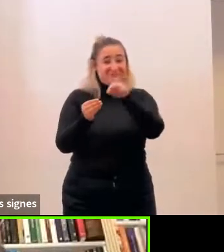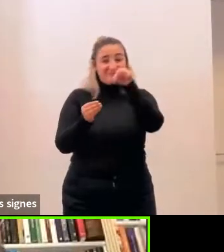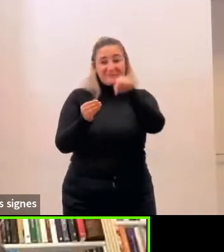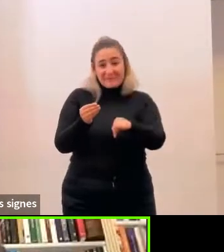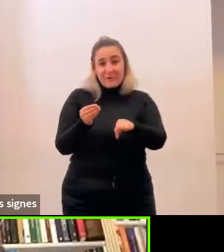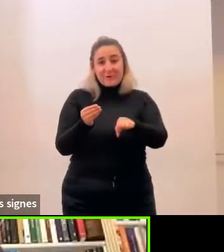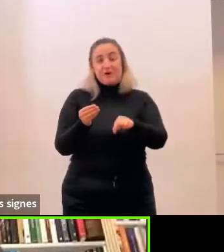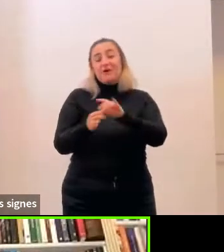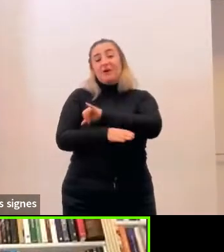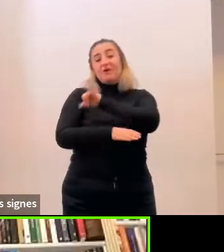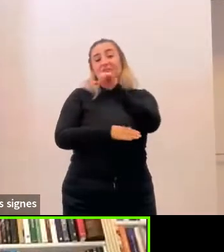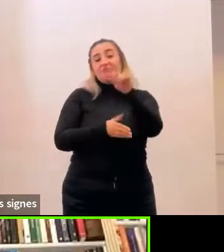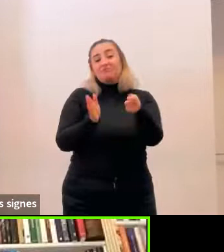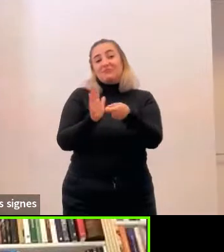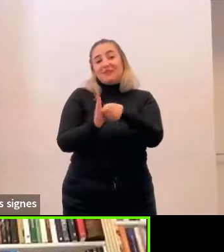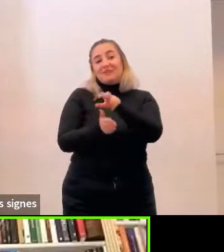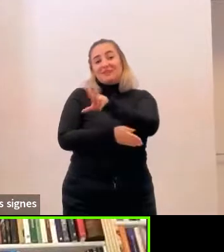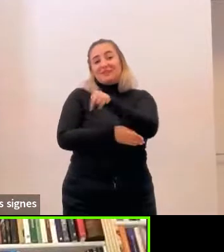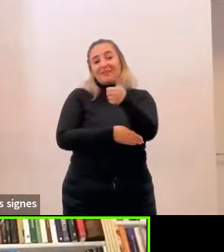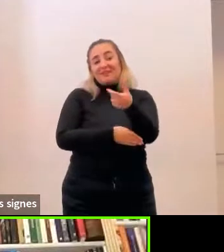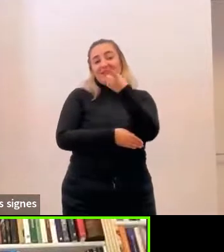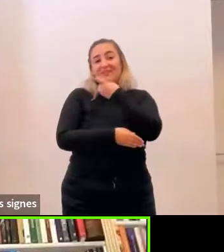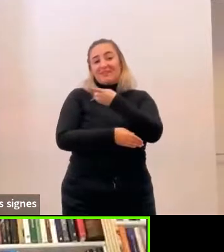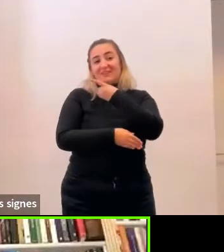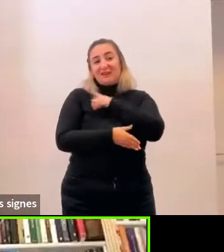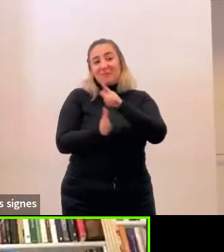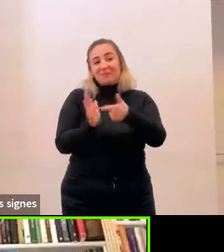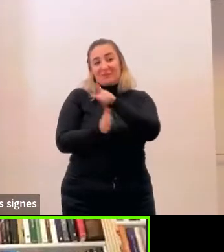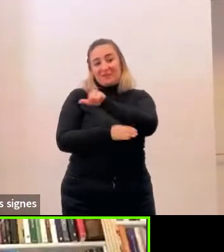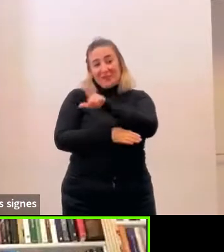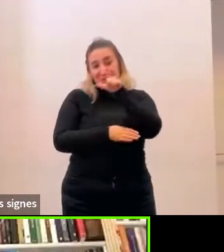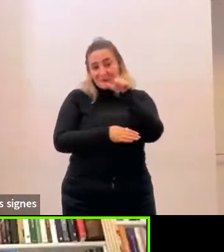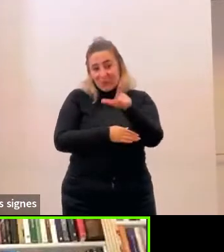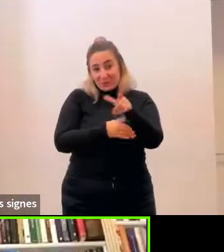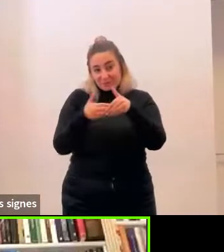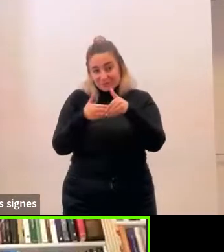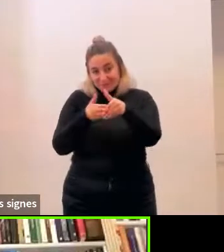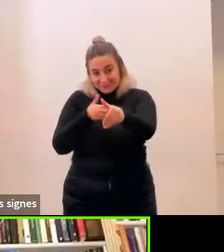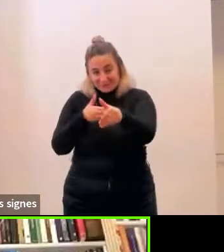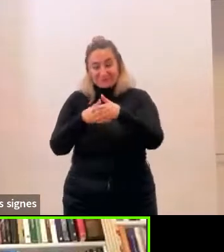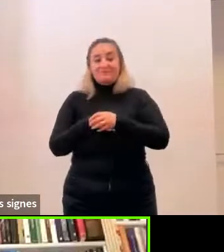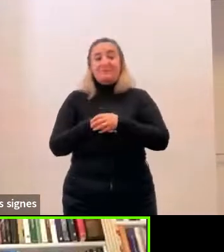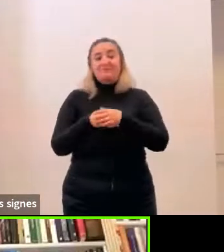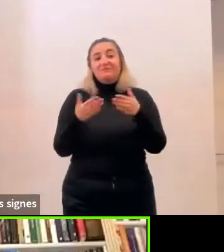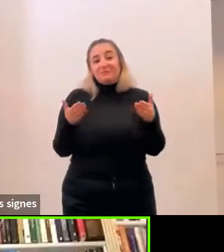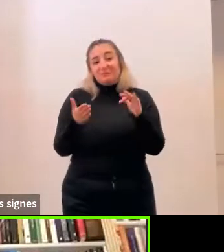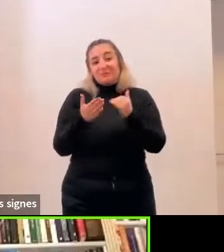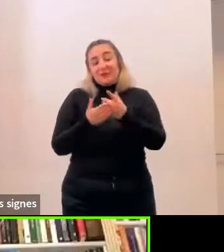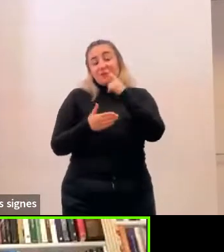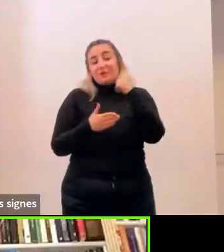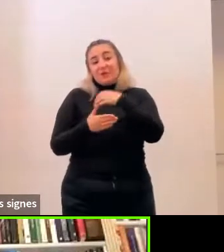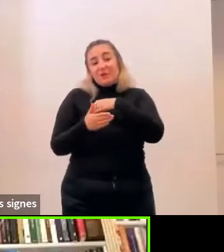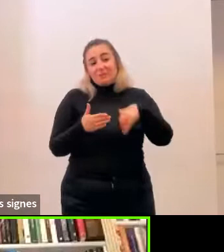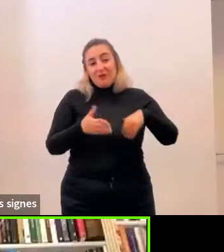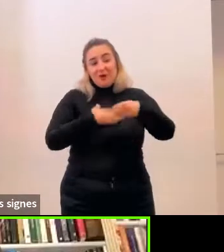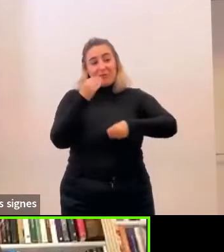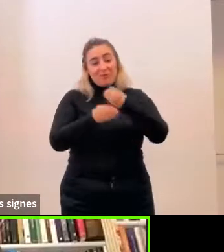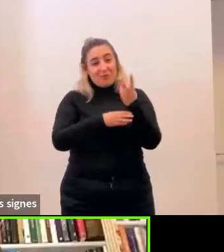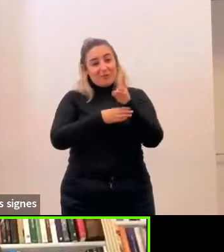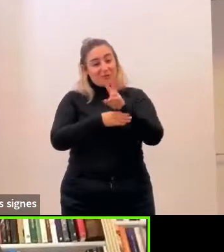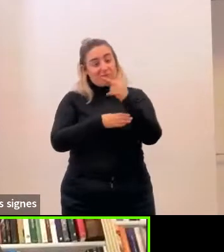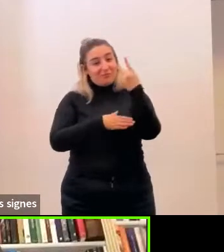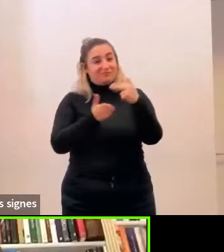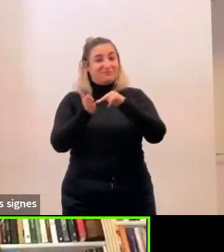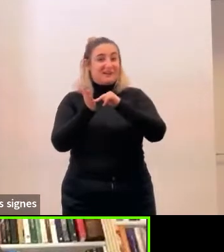donc jusqu'au 31 décembre 2022, et donc d'autoriser Monsieur le maire ou ce représentant à signer